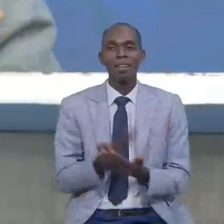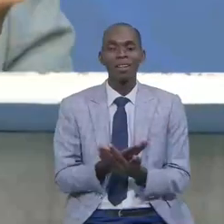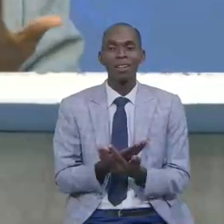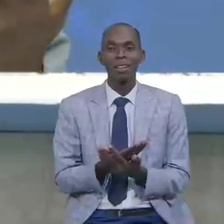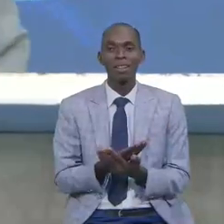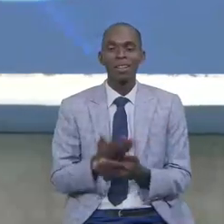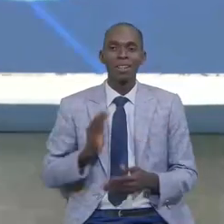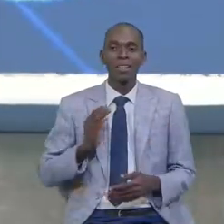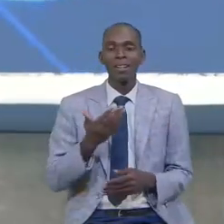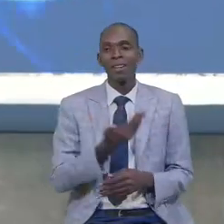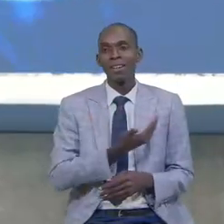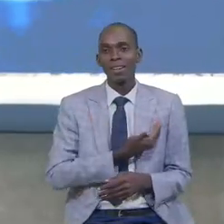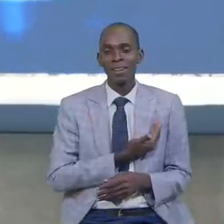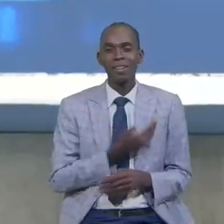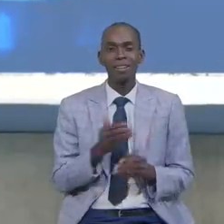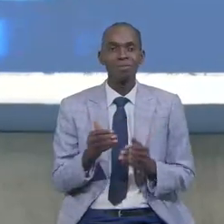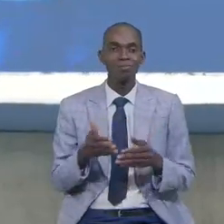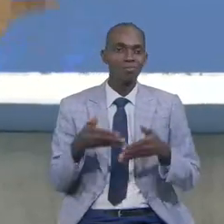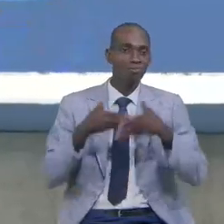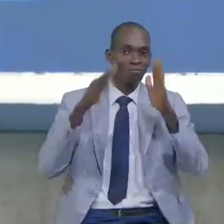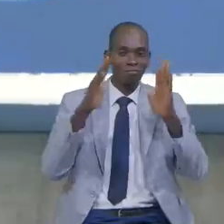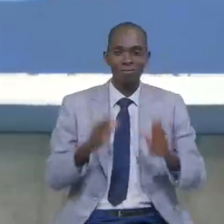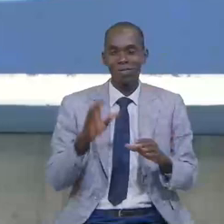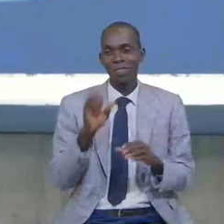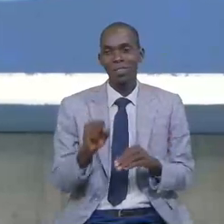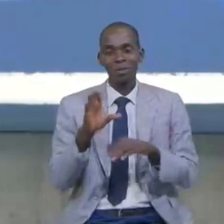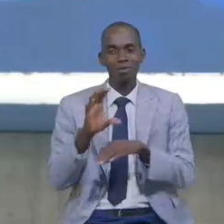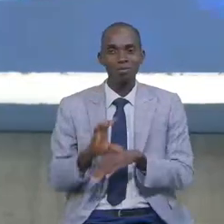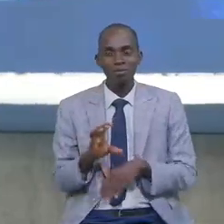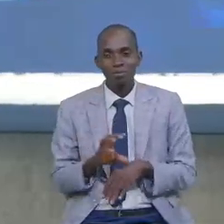Tous nos pasteurs,